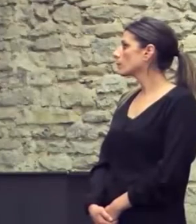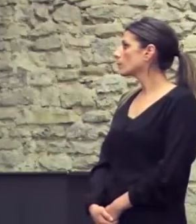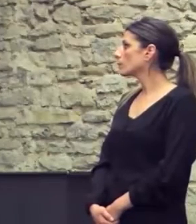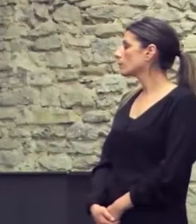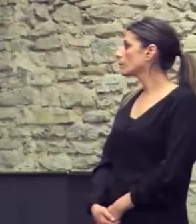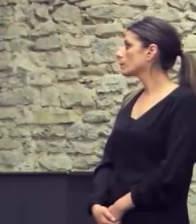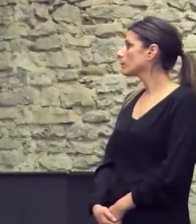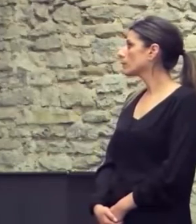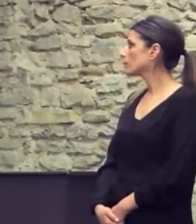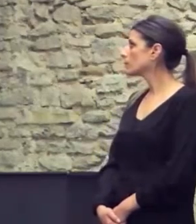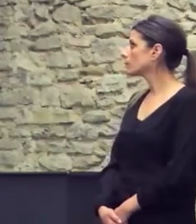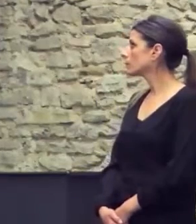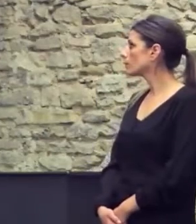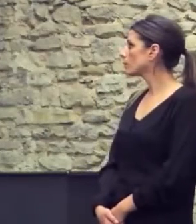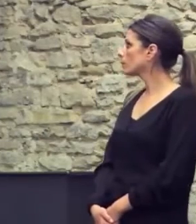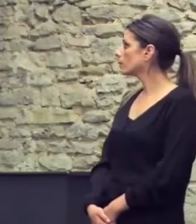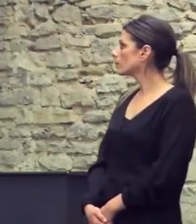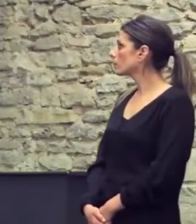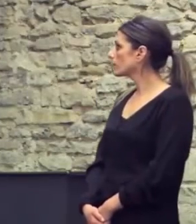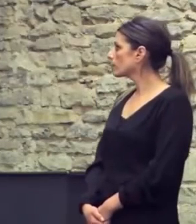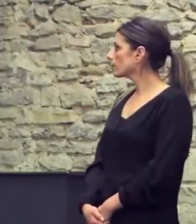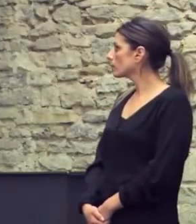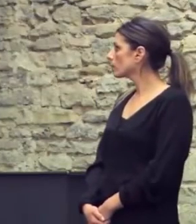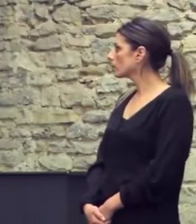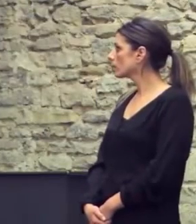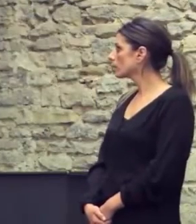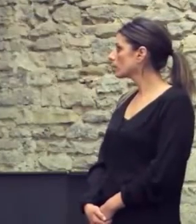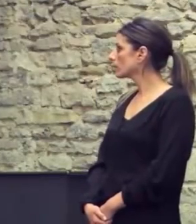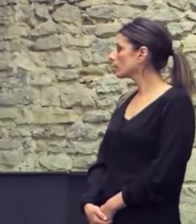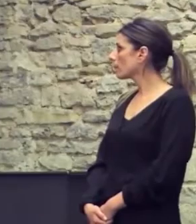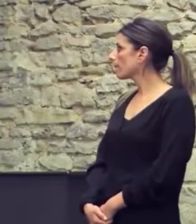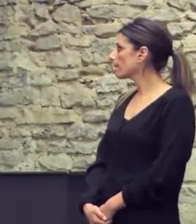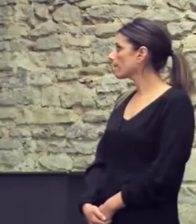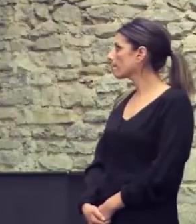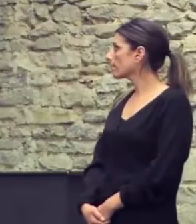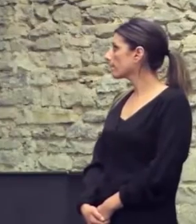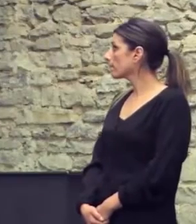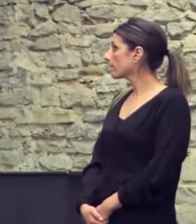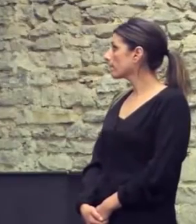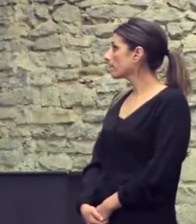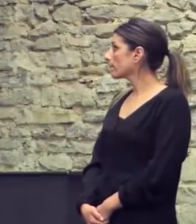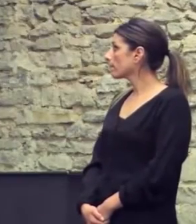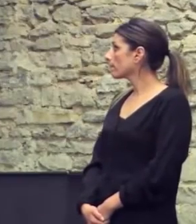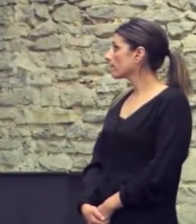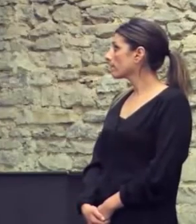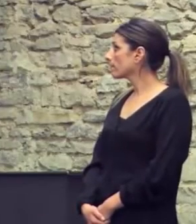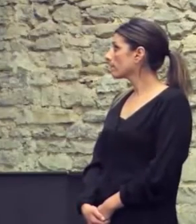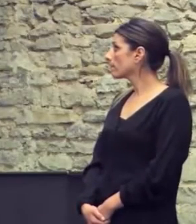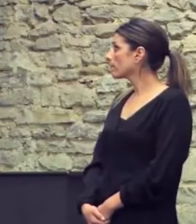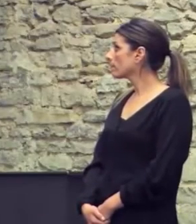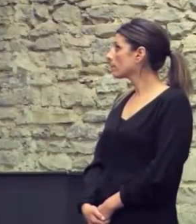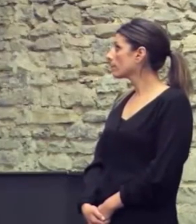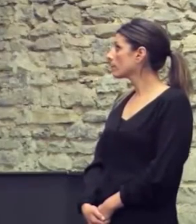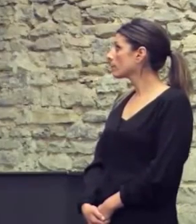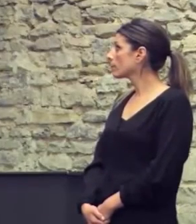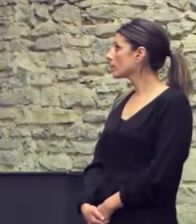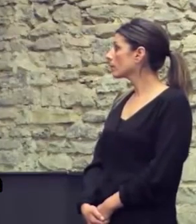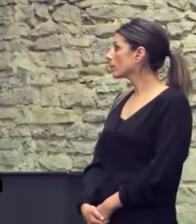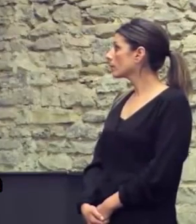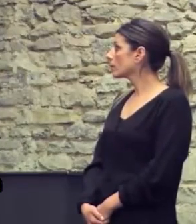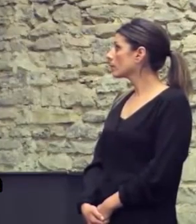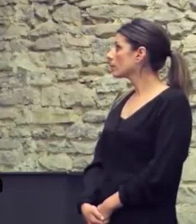mon désir qui avait dû être tué, qui était mort, parce qu'il a été tué. Et de cette sexualité polymorphe si chère à